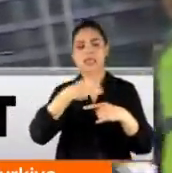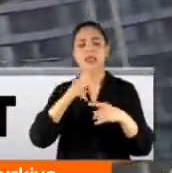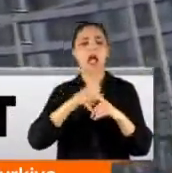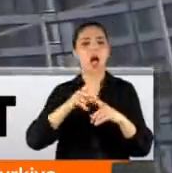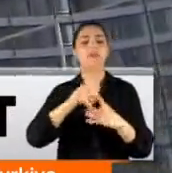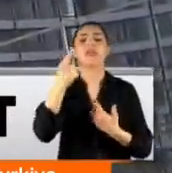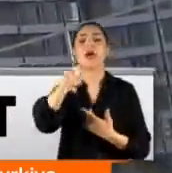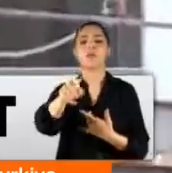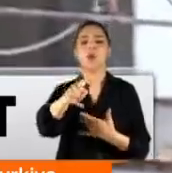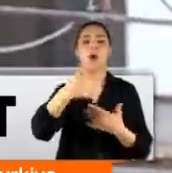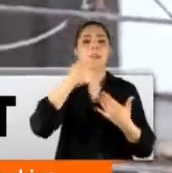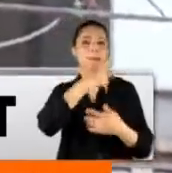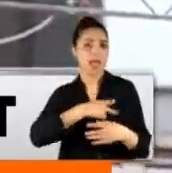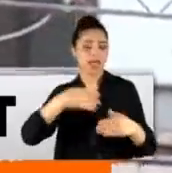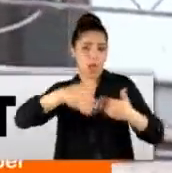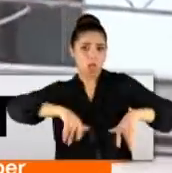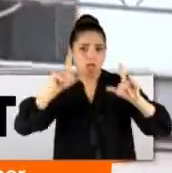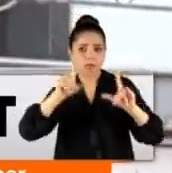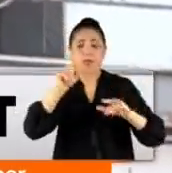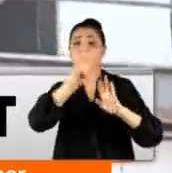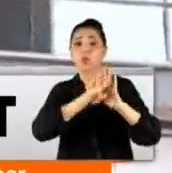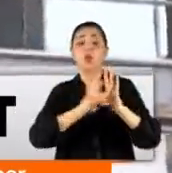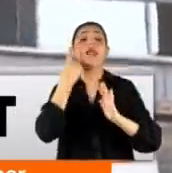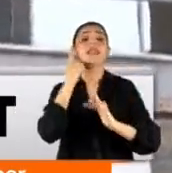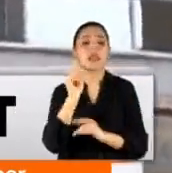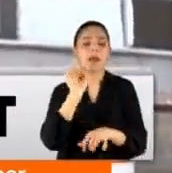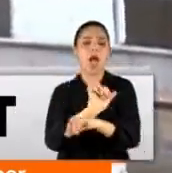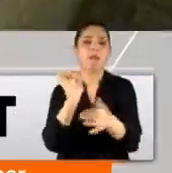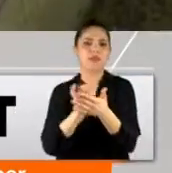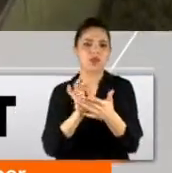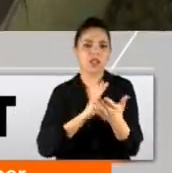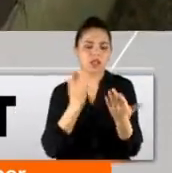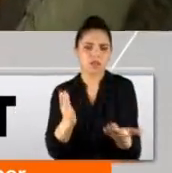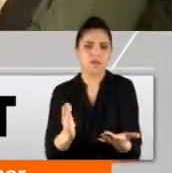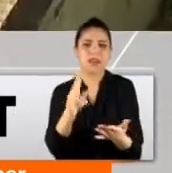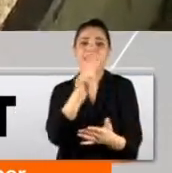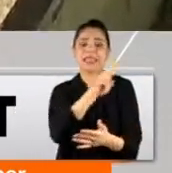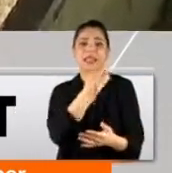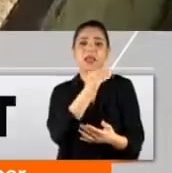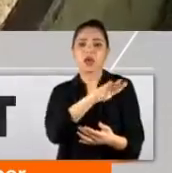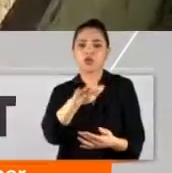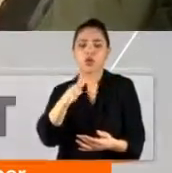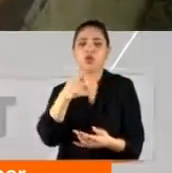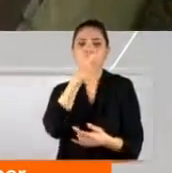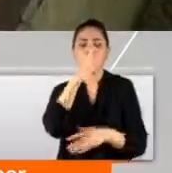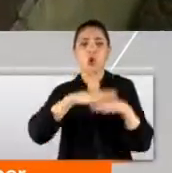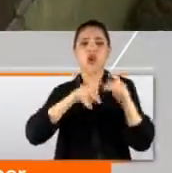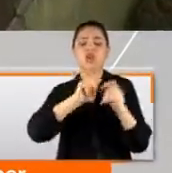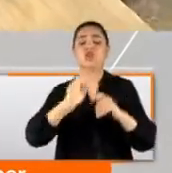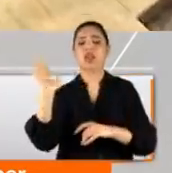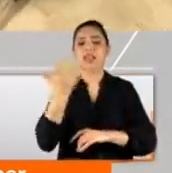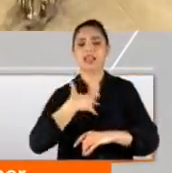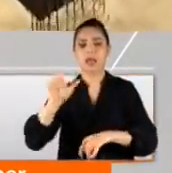önlemleri almakla yükümlü. Üstelik bu kurallara uymayanlara hapis cezası da var. Zaten iki çocuğa mezar olan o inşaatın